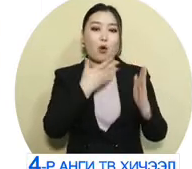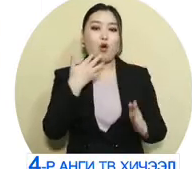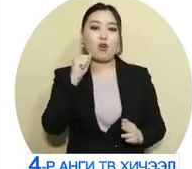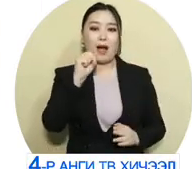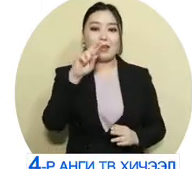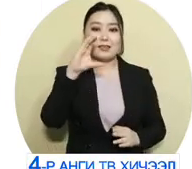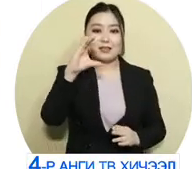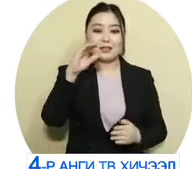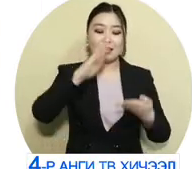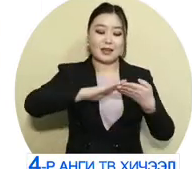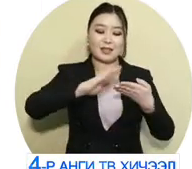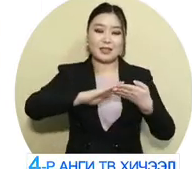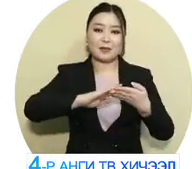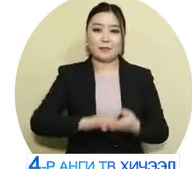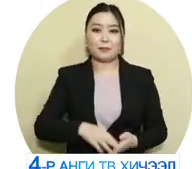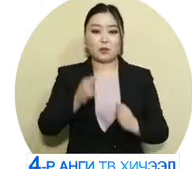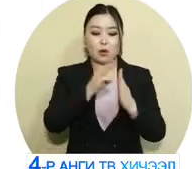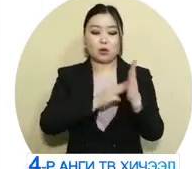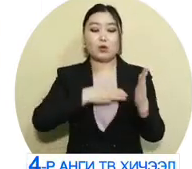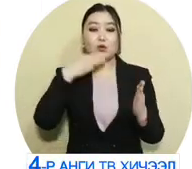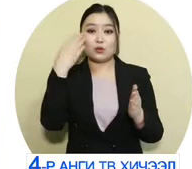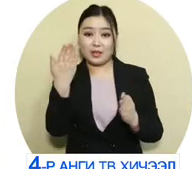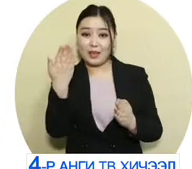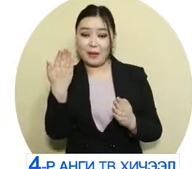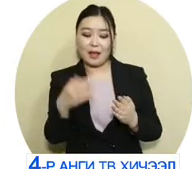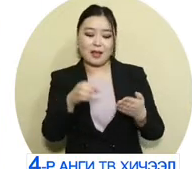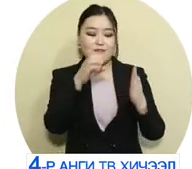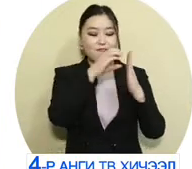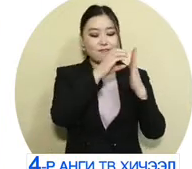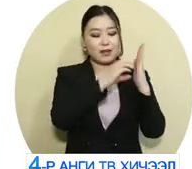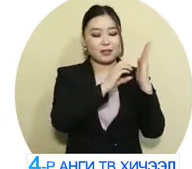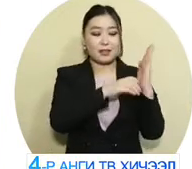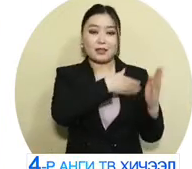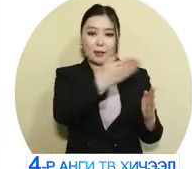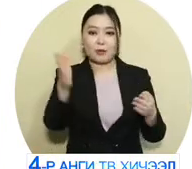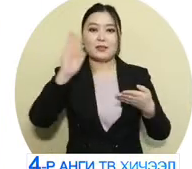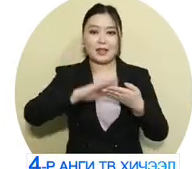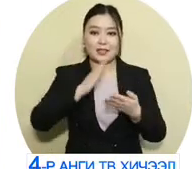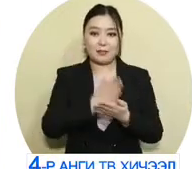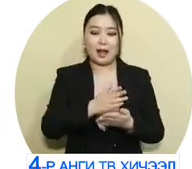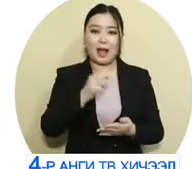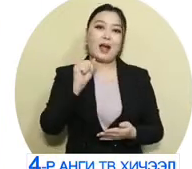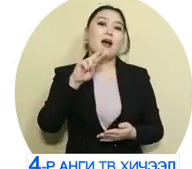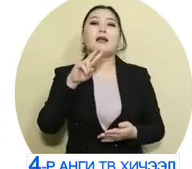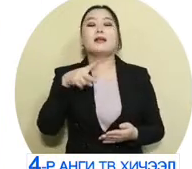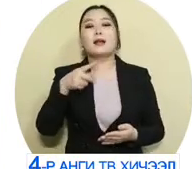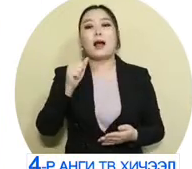За, энэ шүлгийн маань бадаг гэдэгтэй та бүхэн өмнө танилцсан. За, аялаг холбоц нэг